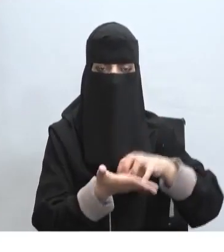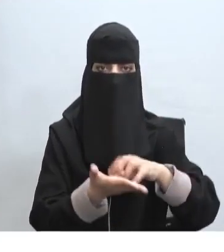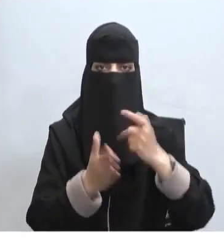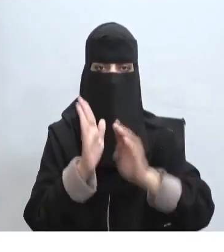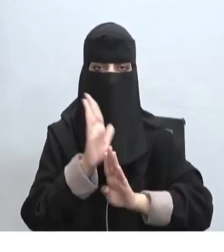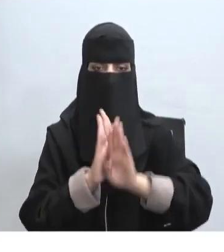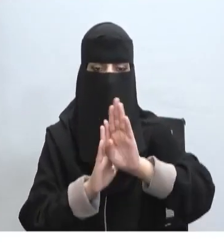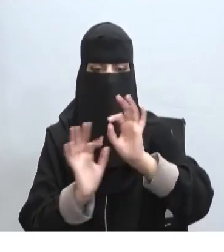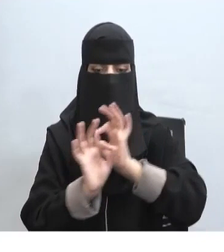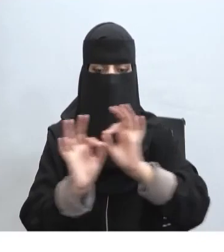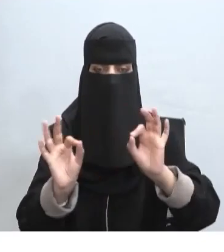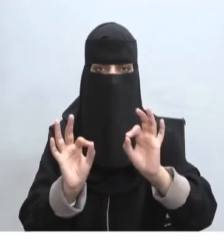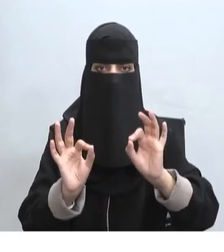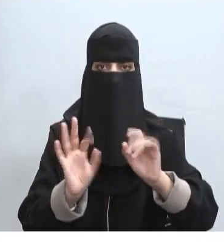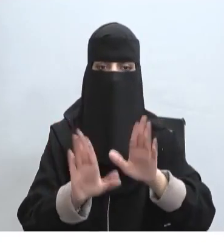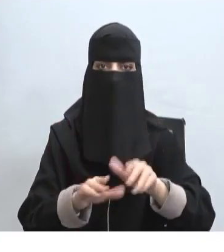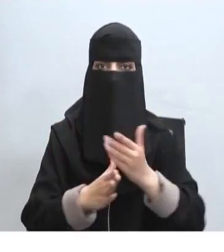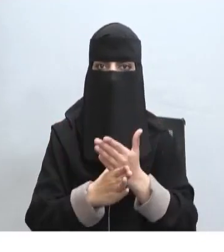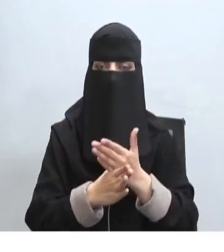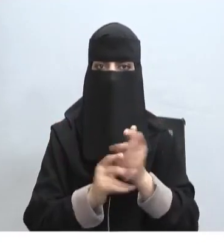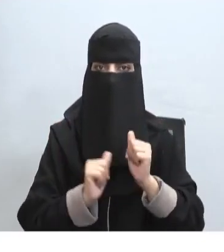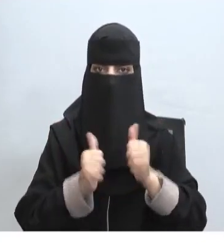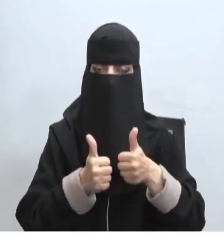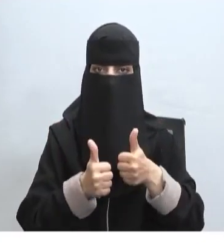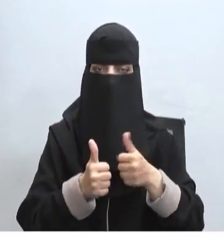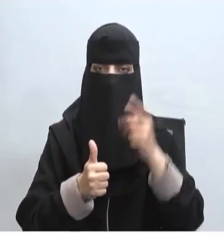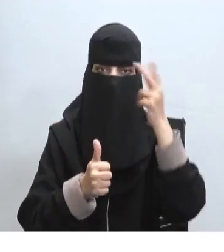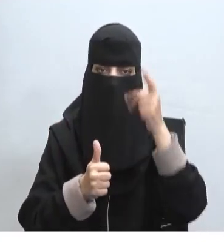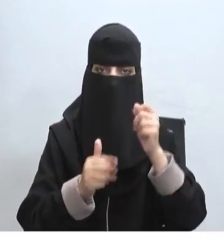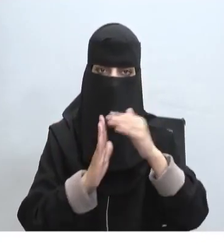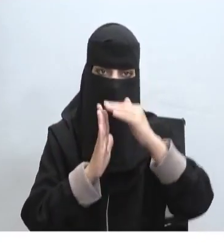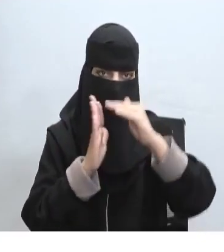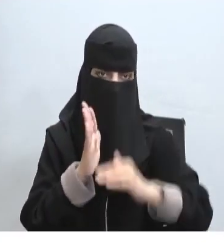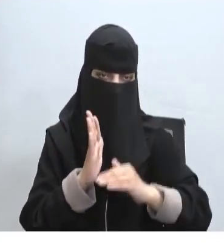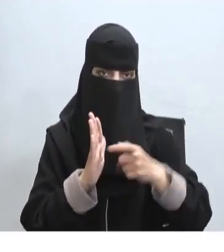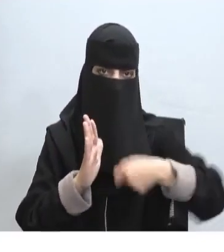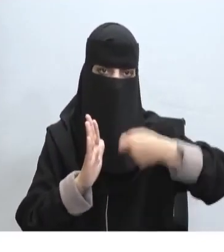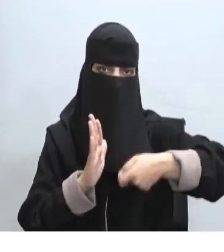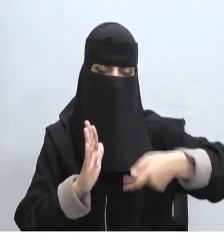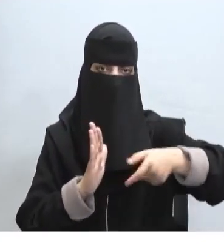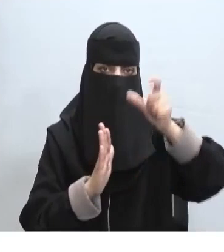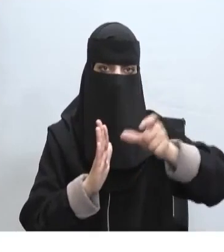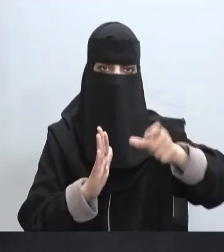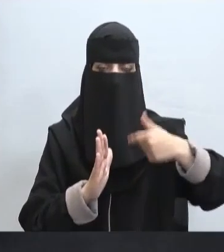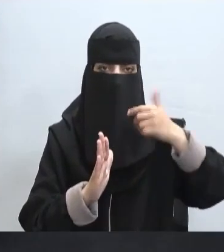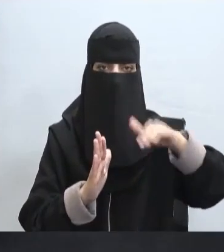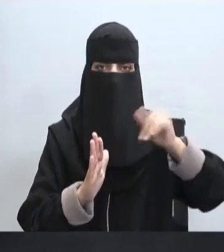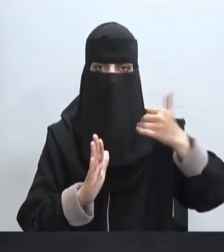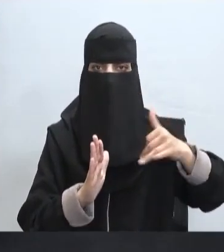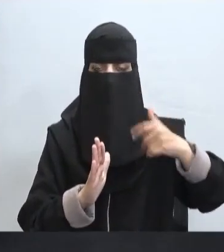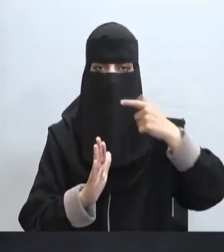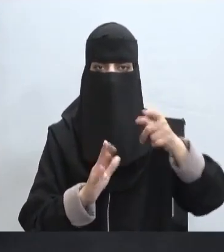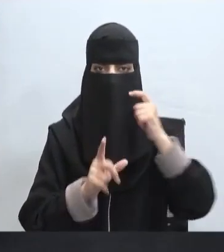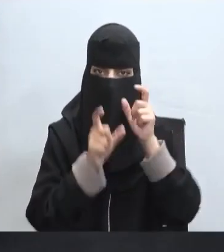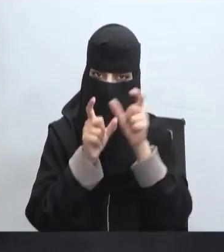مستوى معيشه كافي تسعى الدوله تحديد حد ادنى المبلغ الذي يدفع ل المتقاعدين ولا شك ان هذا من